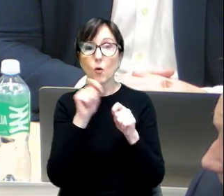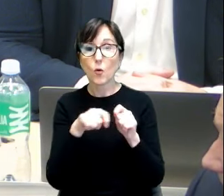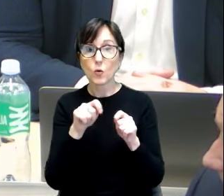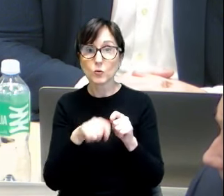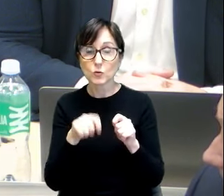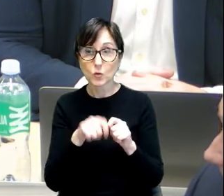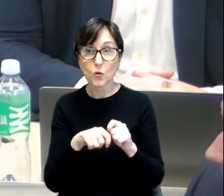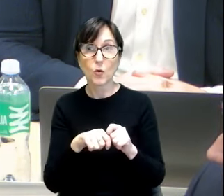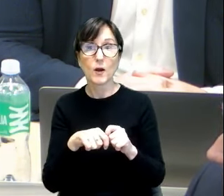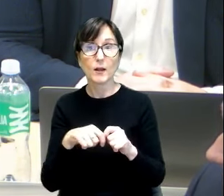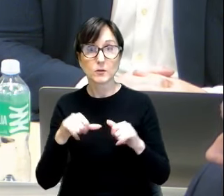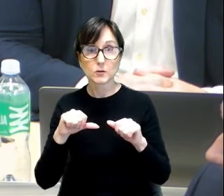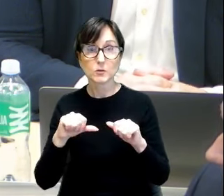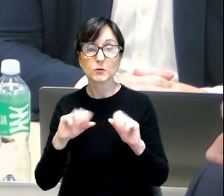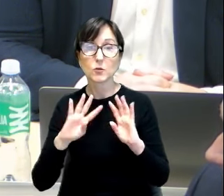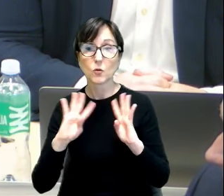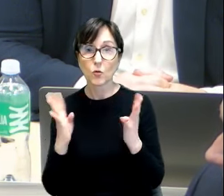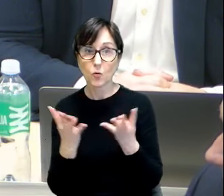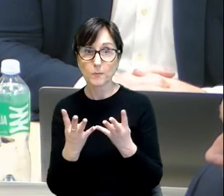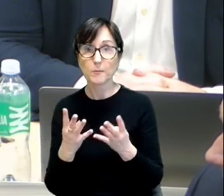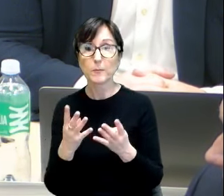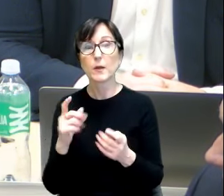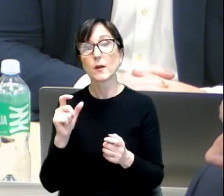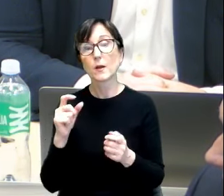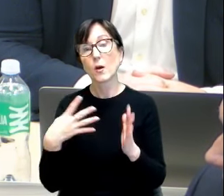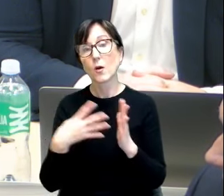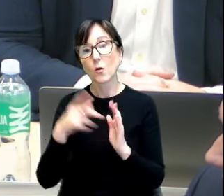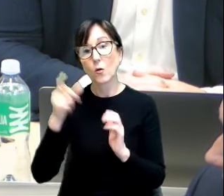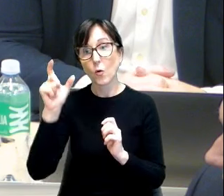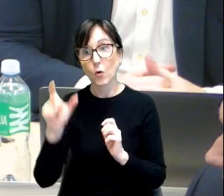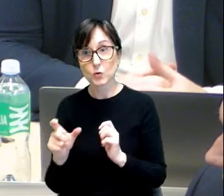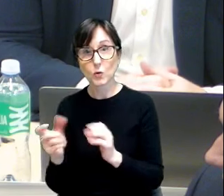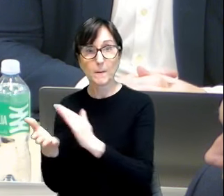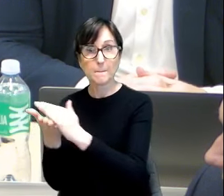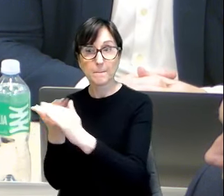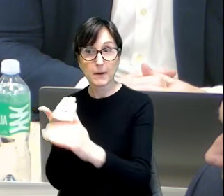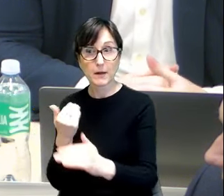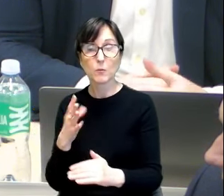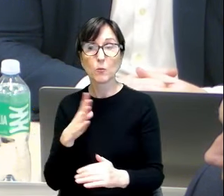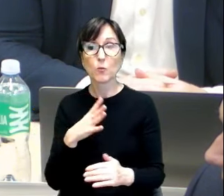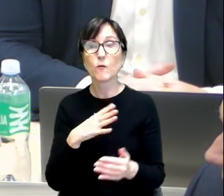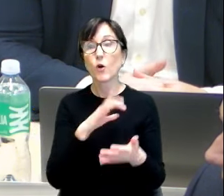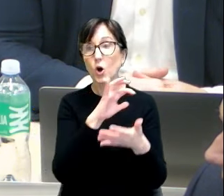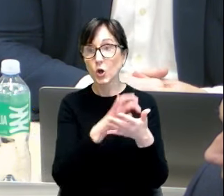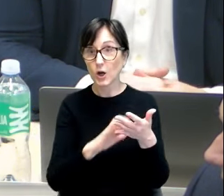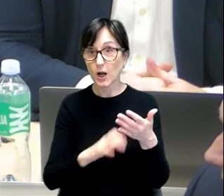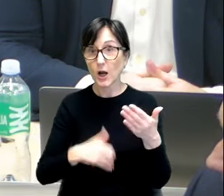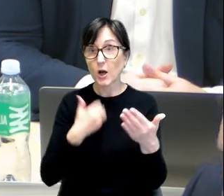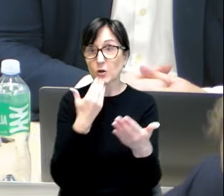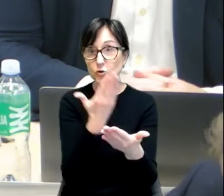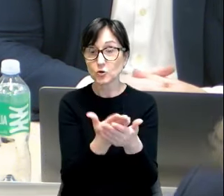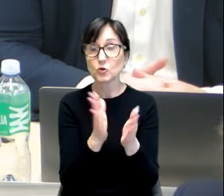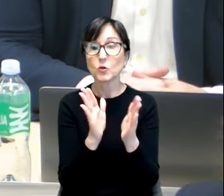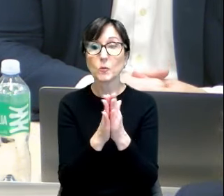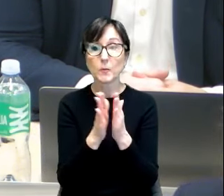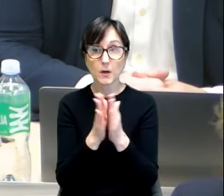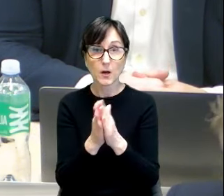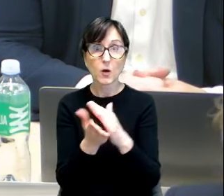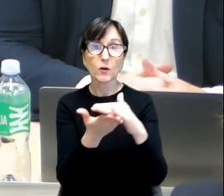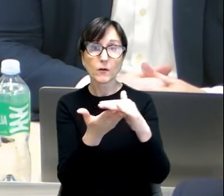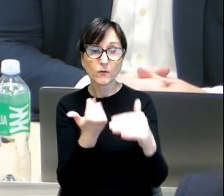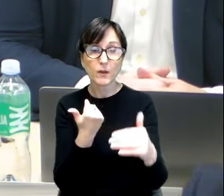vardu dar kartą pakviesti praėjusią savaitę jūs gavote tarybos nariai raštą su prašymu kvietimu siūlyti